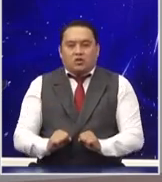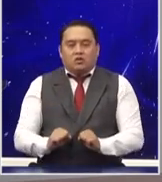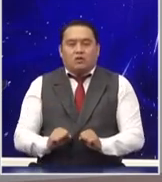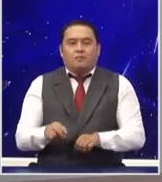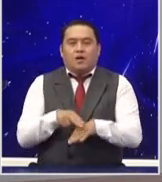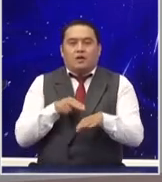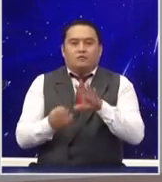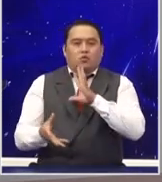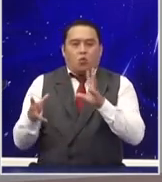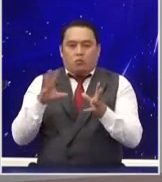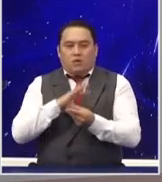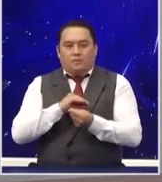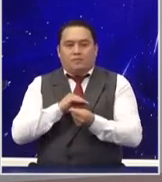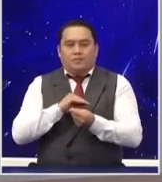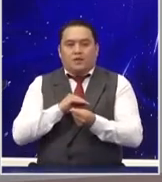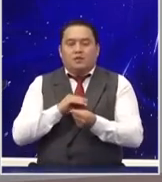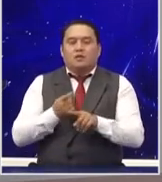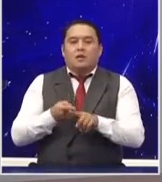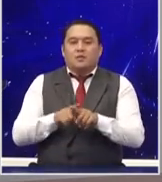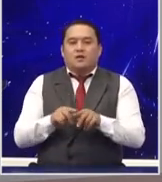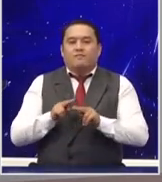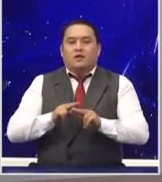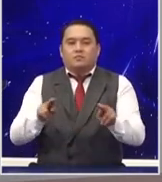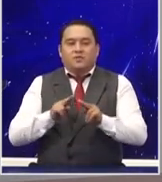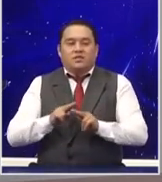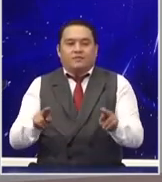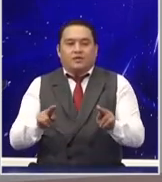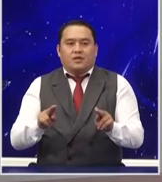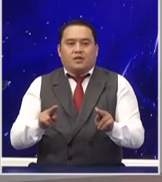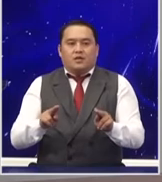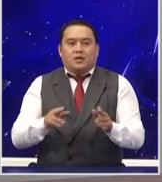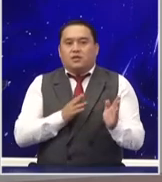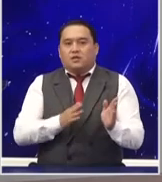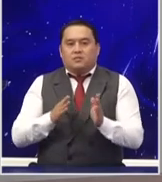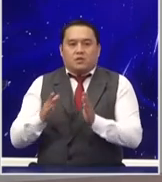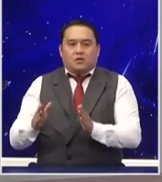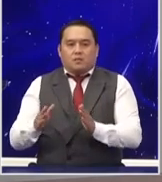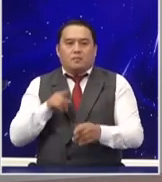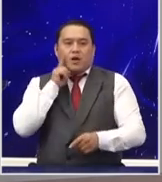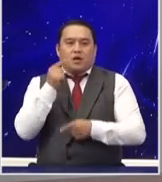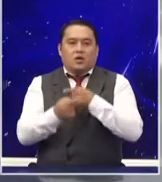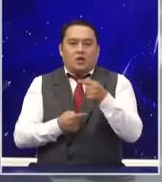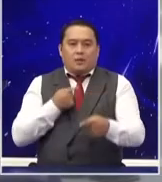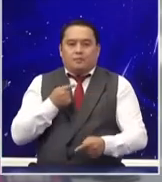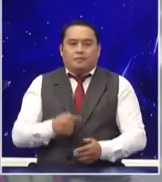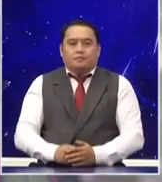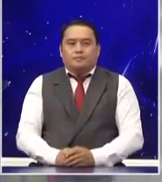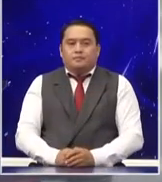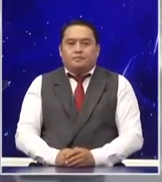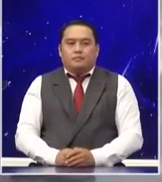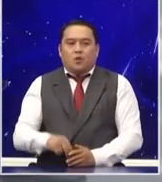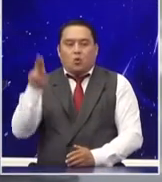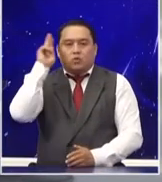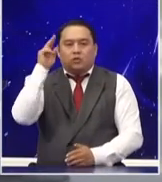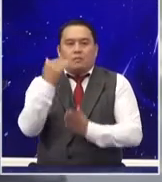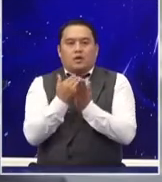правоохранительных органов в целом, тем самым воспитывая и дисциплинируя подрастающее поколение. В учебную